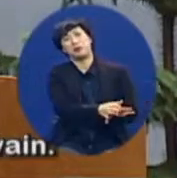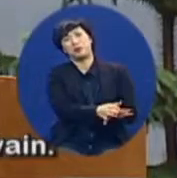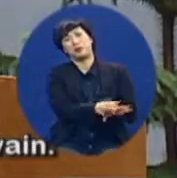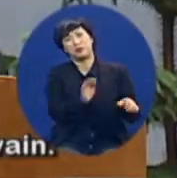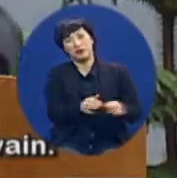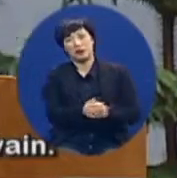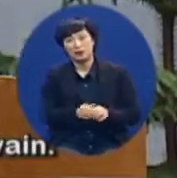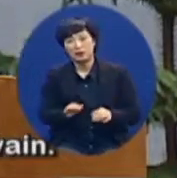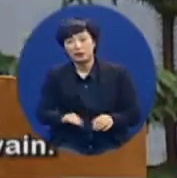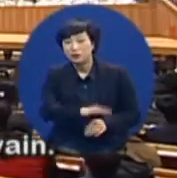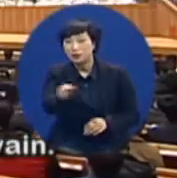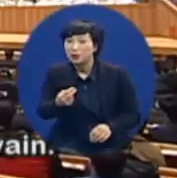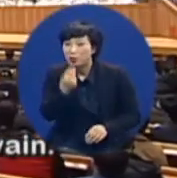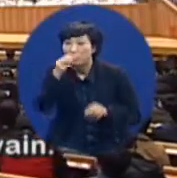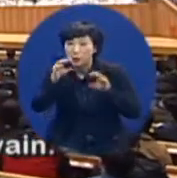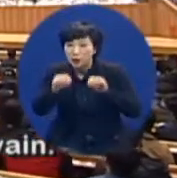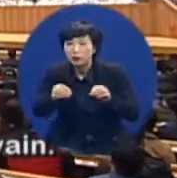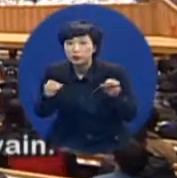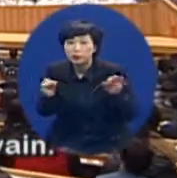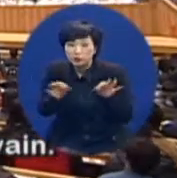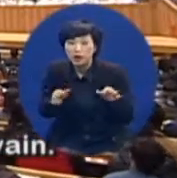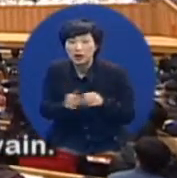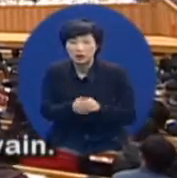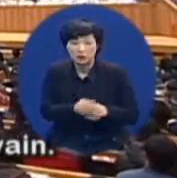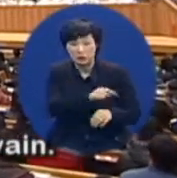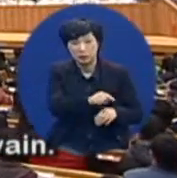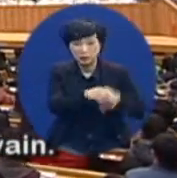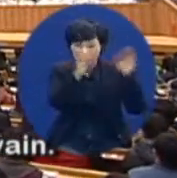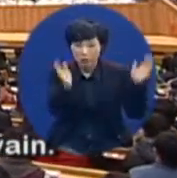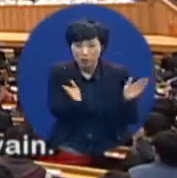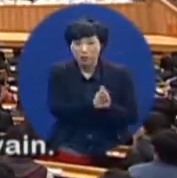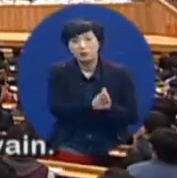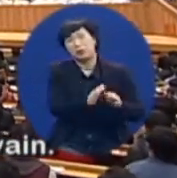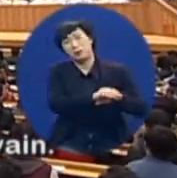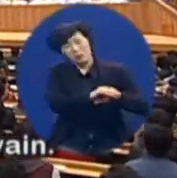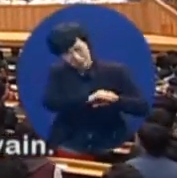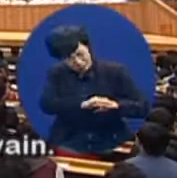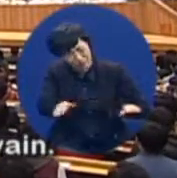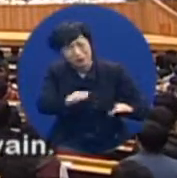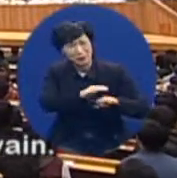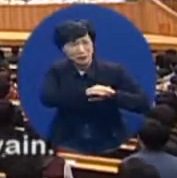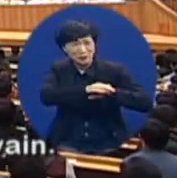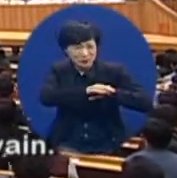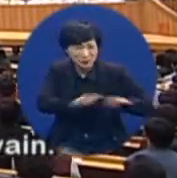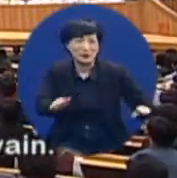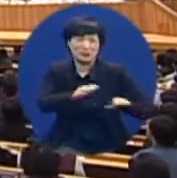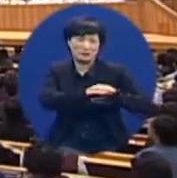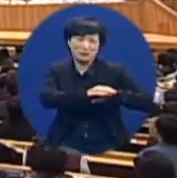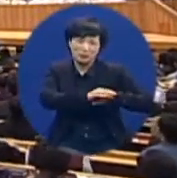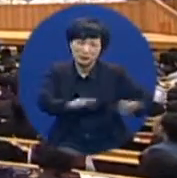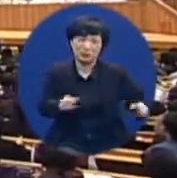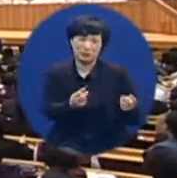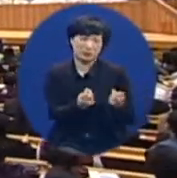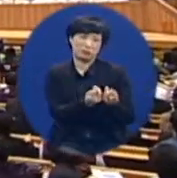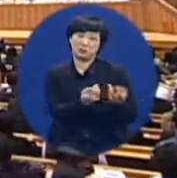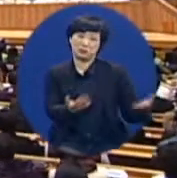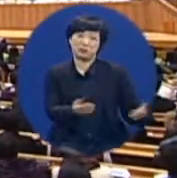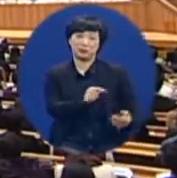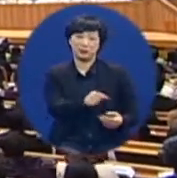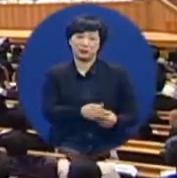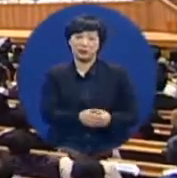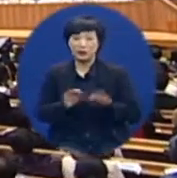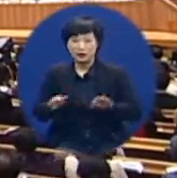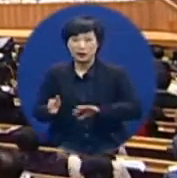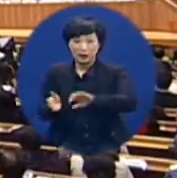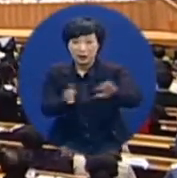목숨 끝남과 동시에 무효 무효 무효 아무 소용 없는 것들